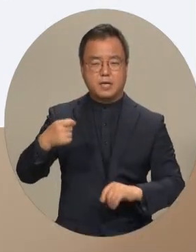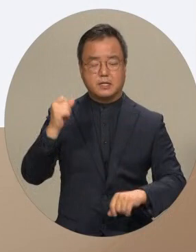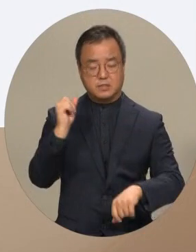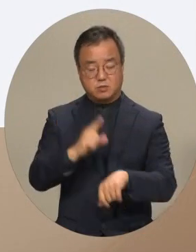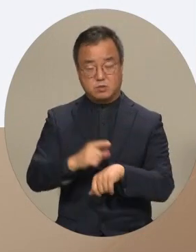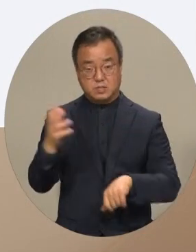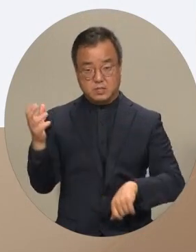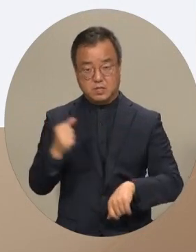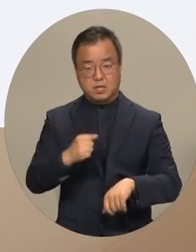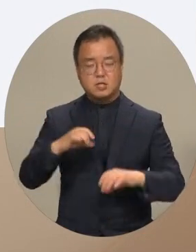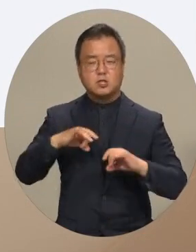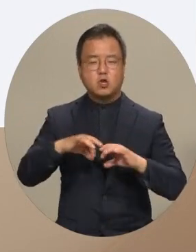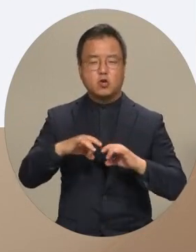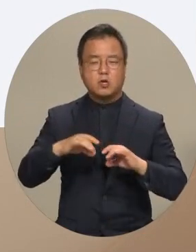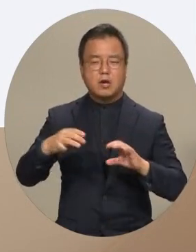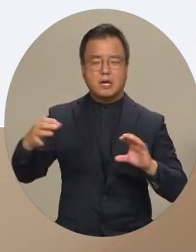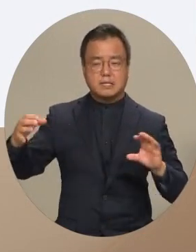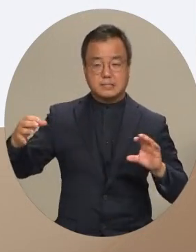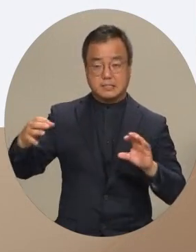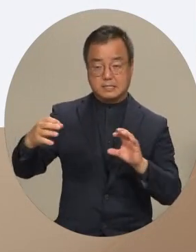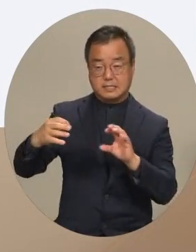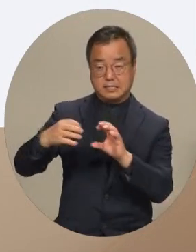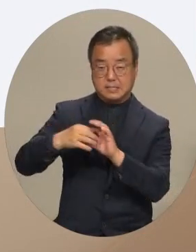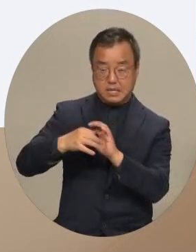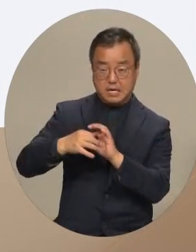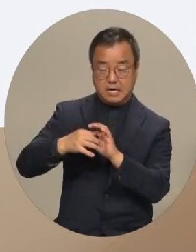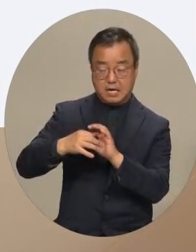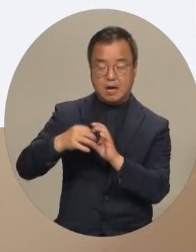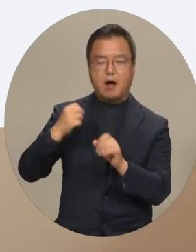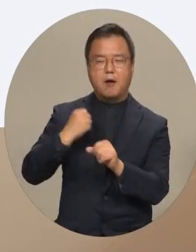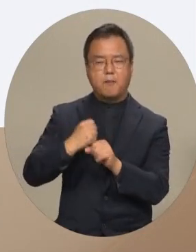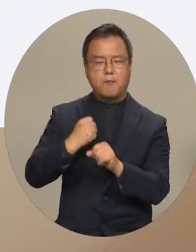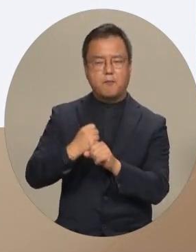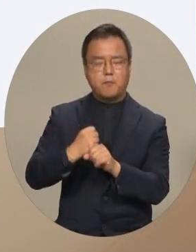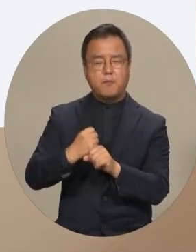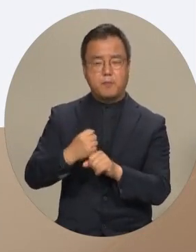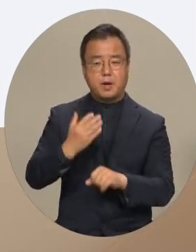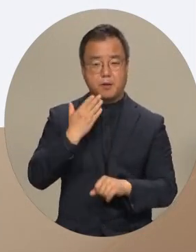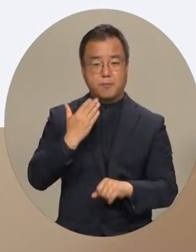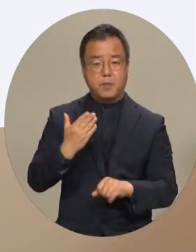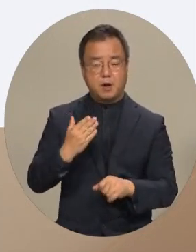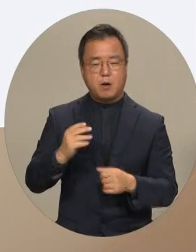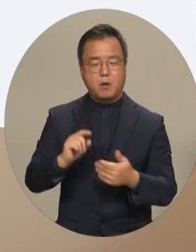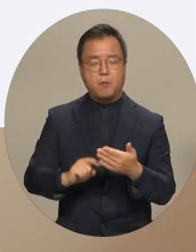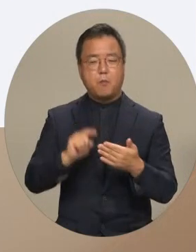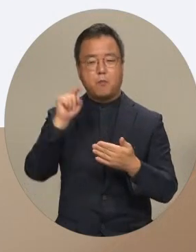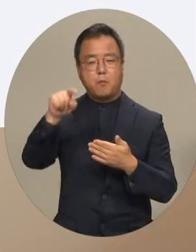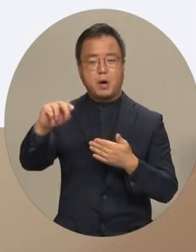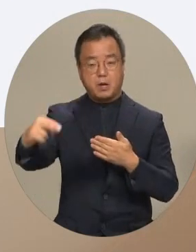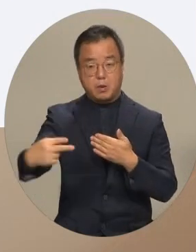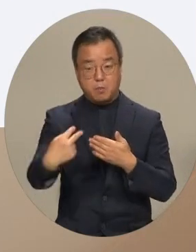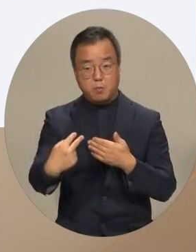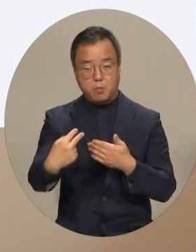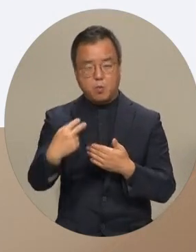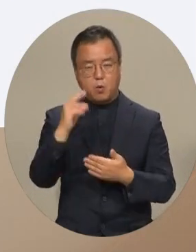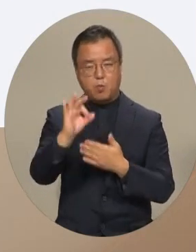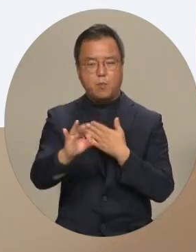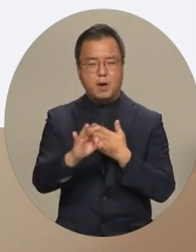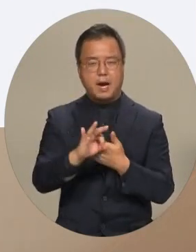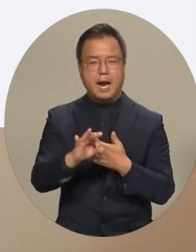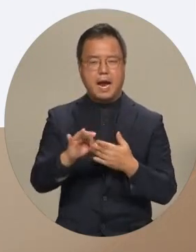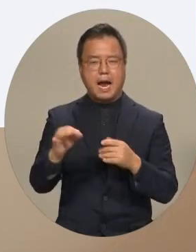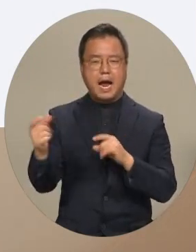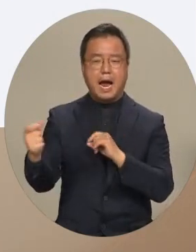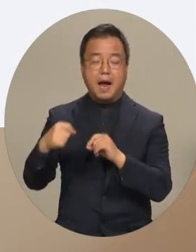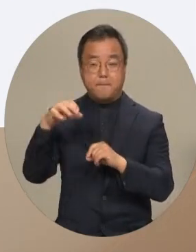전자가 인력에 의해서 이제 딸려 들어가게 되는데요 이것을 이제 밖에서 볼 때는 앞에 전자가 뒤에 전자를